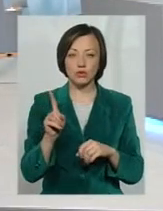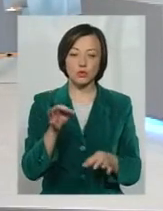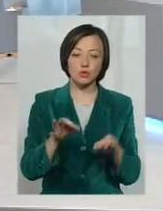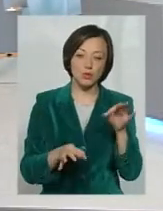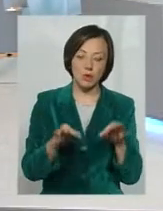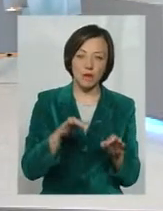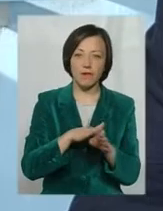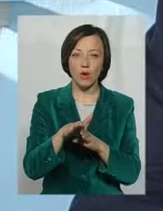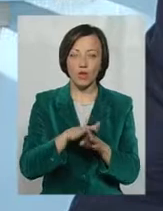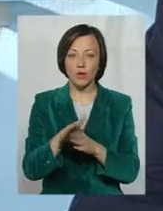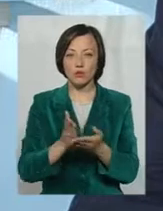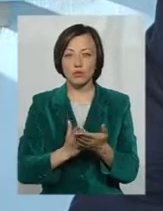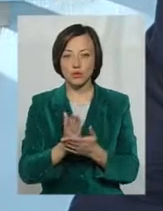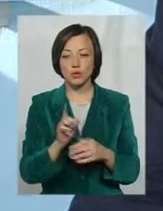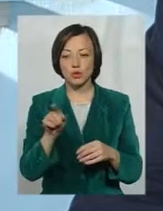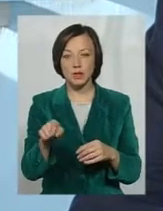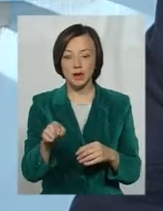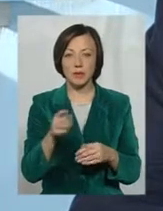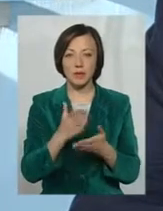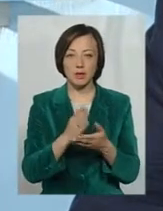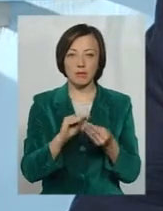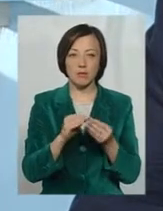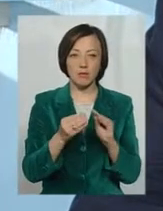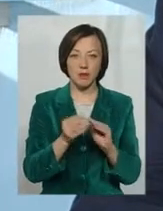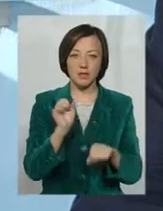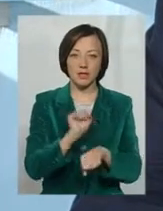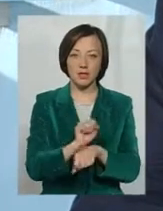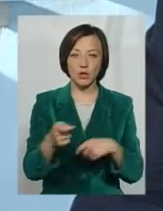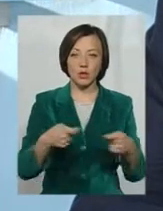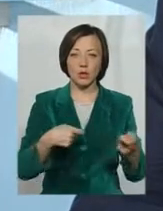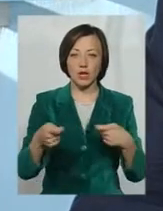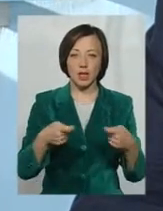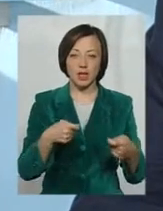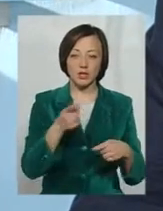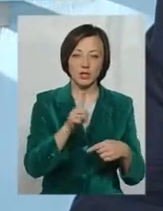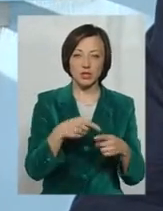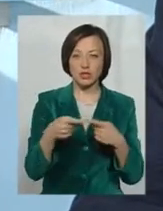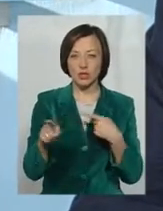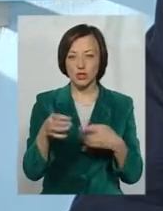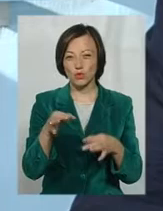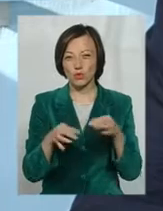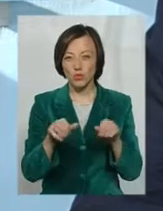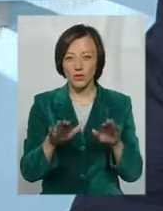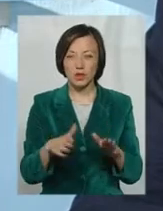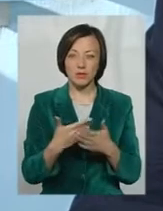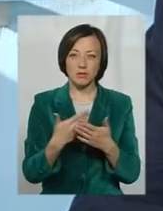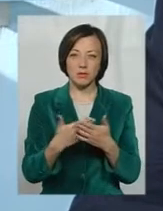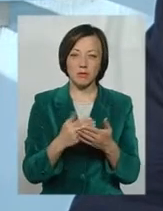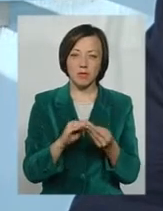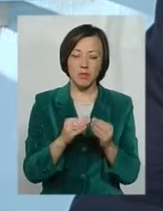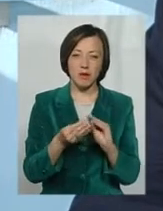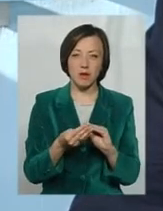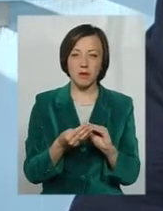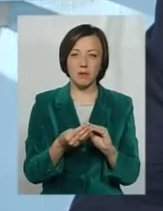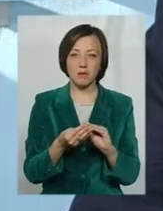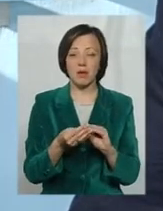або виконавчої служби, що ми маємо зупинити торги через ті чи інші там судові рішення, нові обтяження